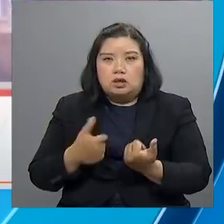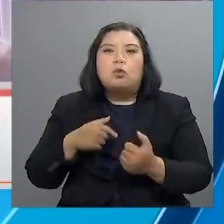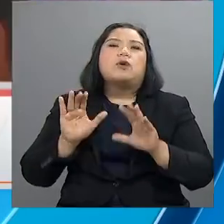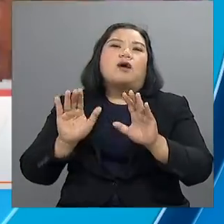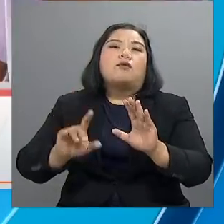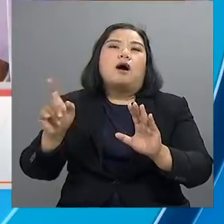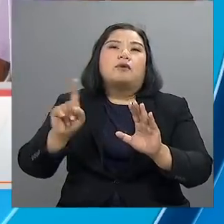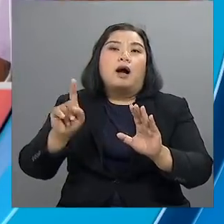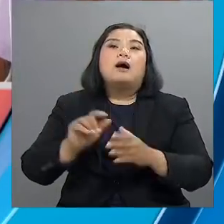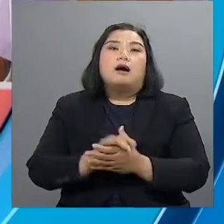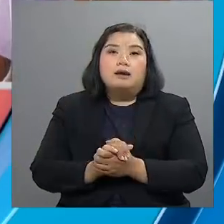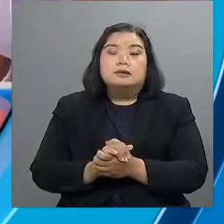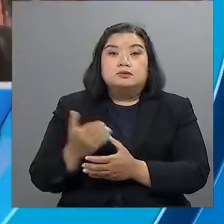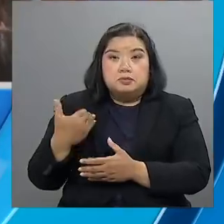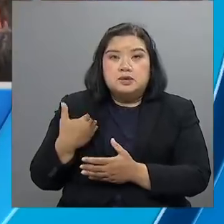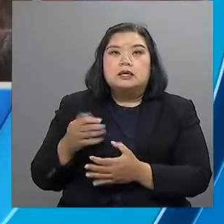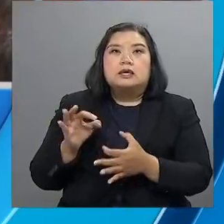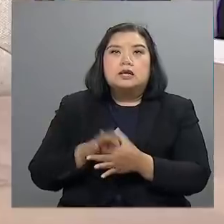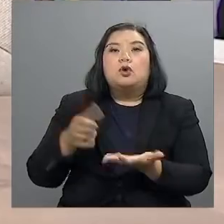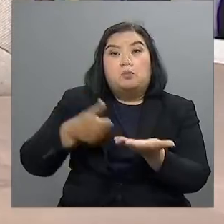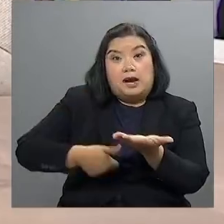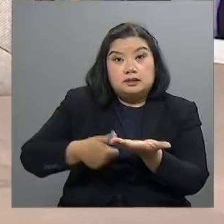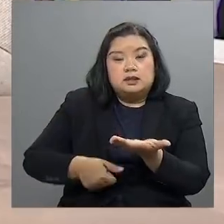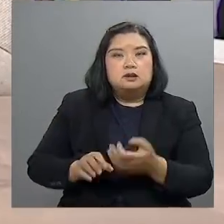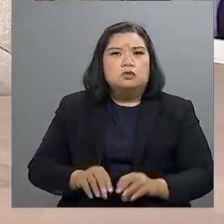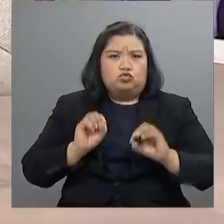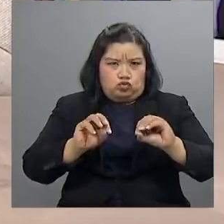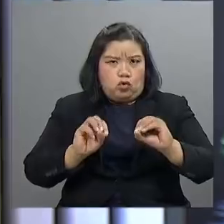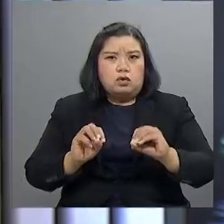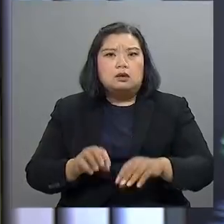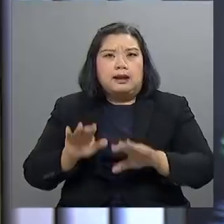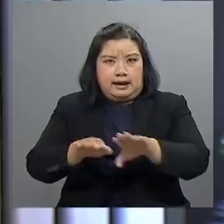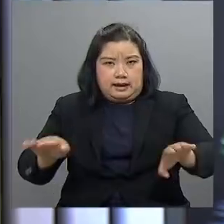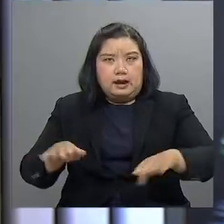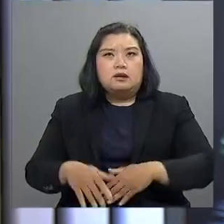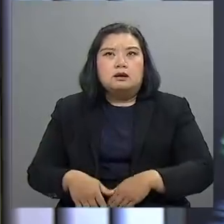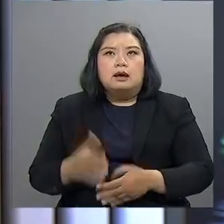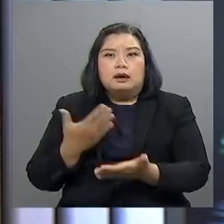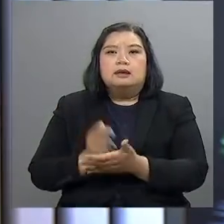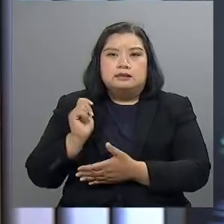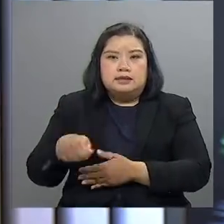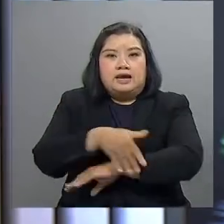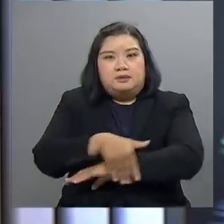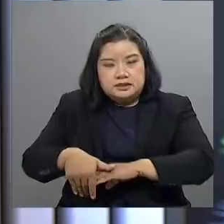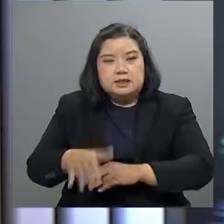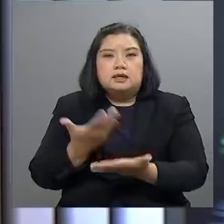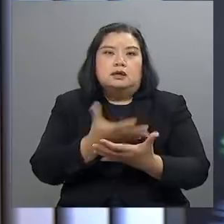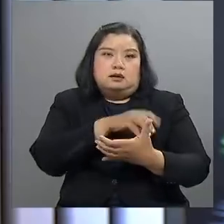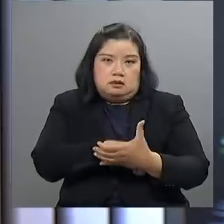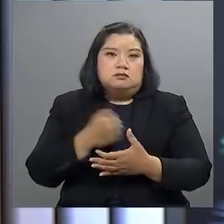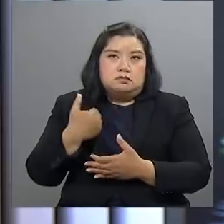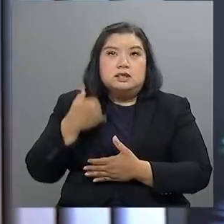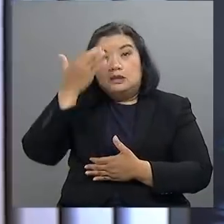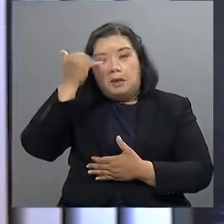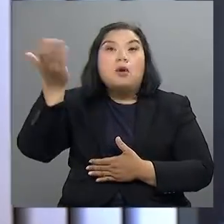ของพวกภาษีเรื่องอะไรอย่างเงี้ยควรจะปลูกฝังน้องๆเด็กๆด้วย ภาษีการจัดการบัญชีเรื่องของการเก็บเงิน คือสมัยเด็กๆเนี่ยจะมีบัญชีอย่างที่เรียน